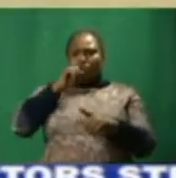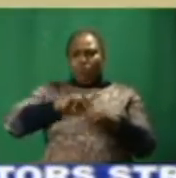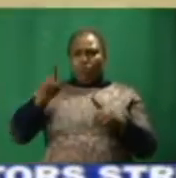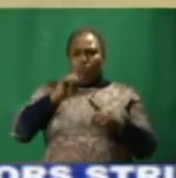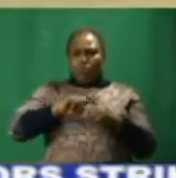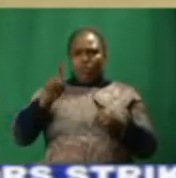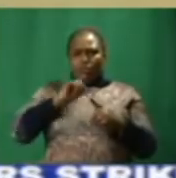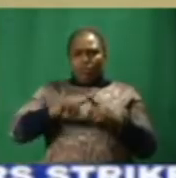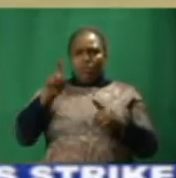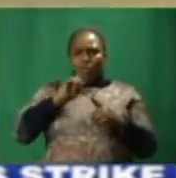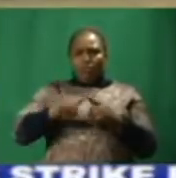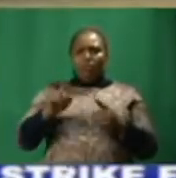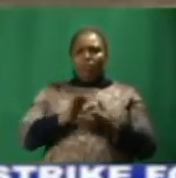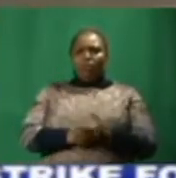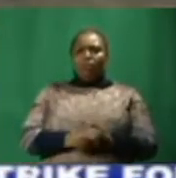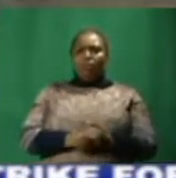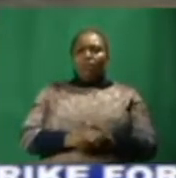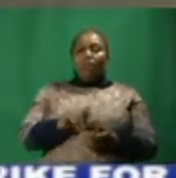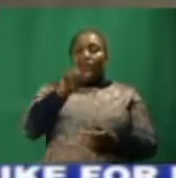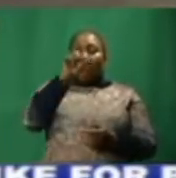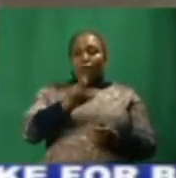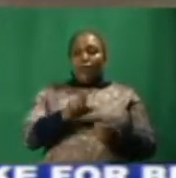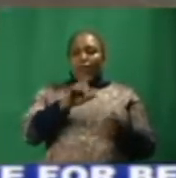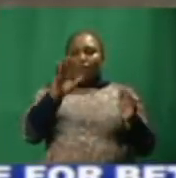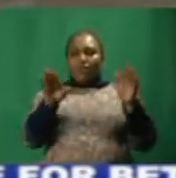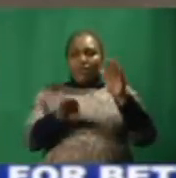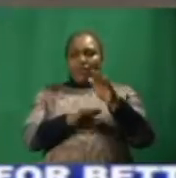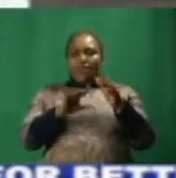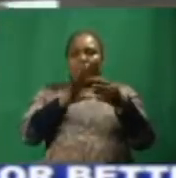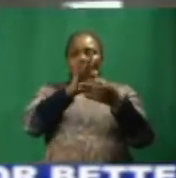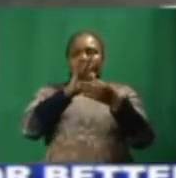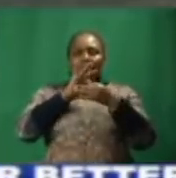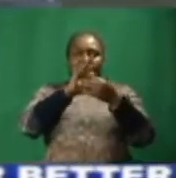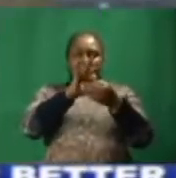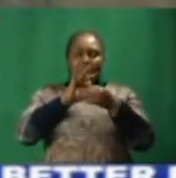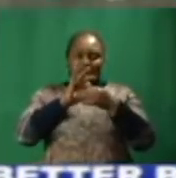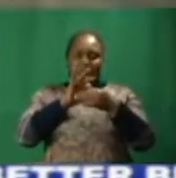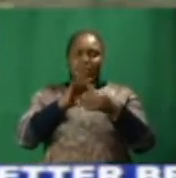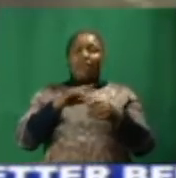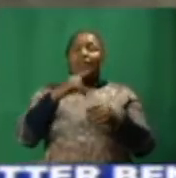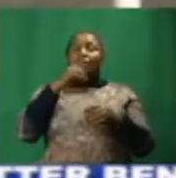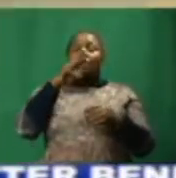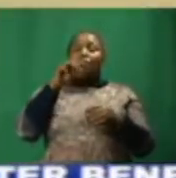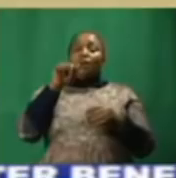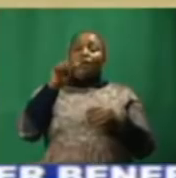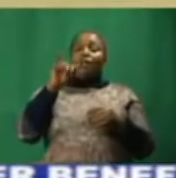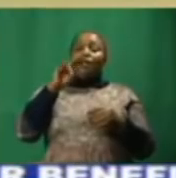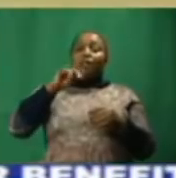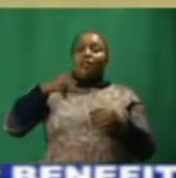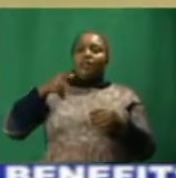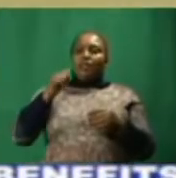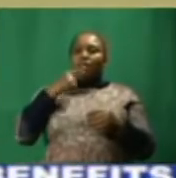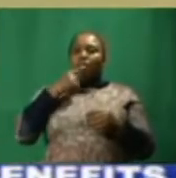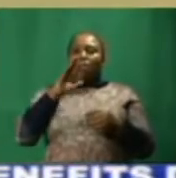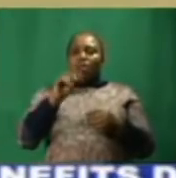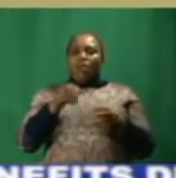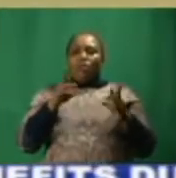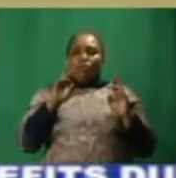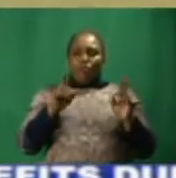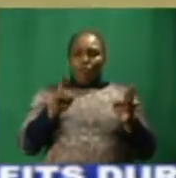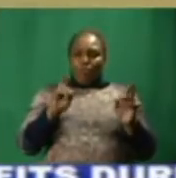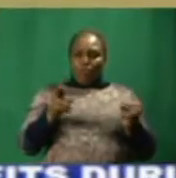imidlalo yayo. Isekela la mengameli wale nhlangano Telisa Malinga lithi sebavele banelithemba